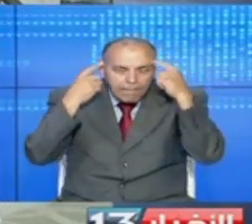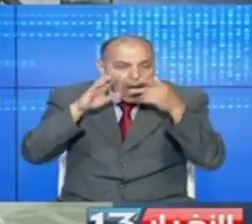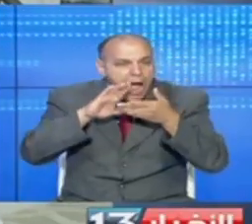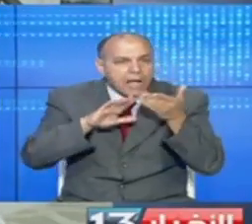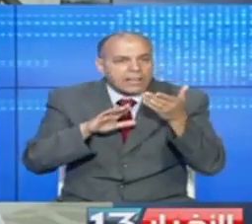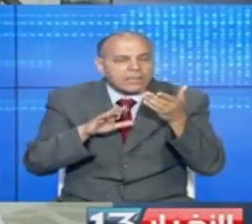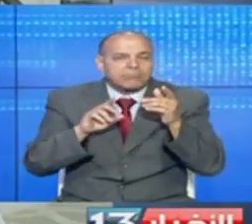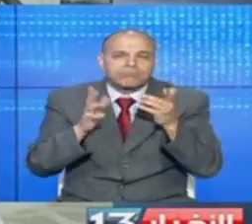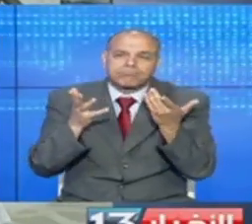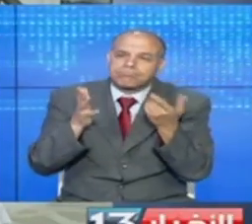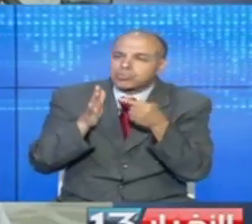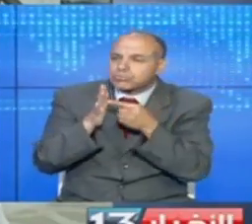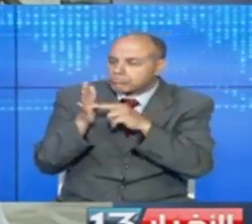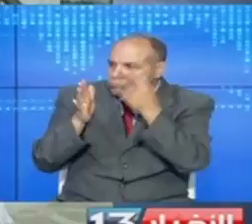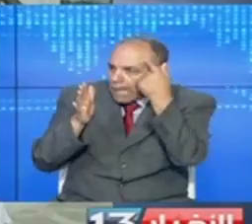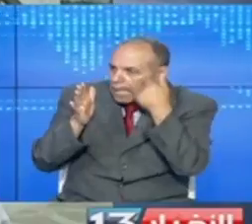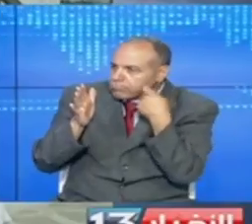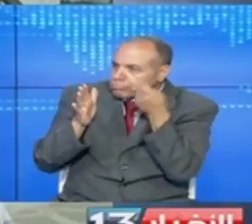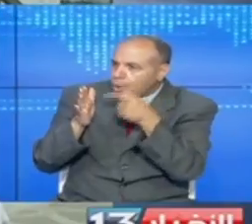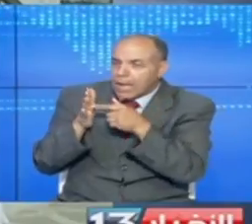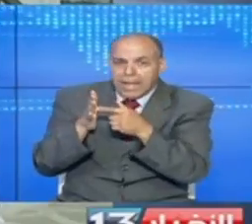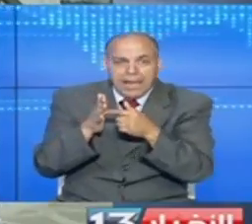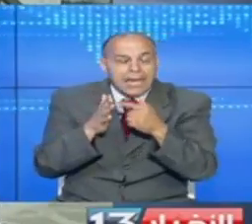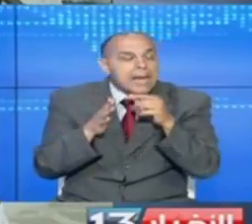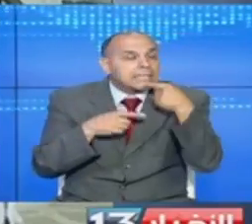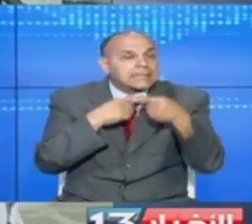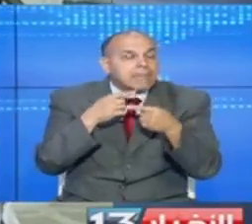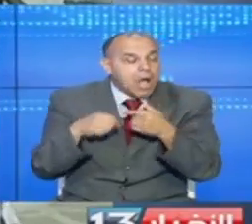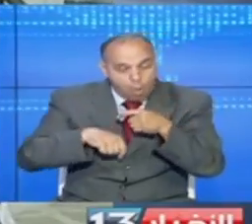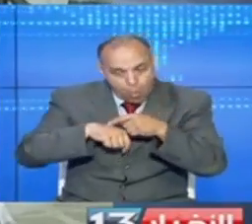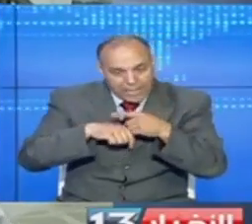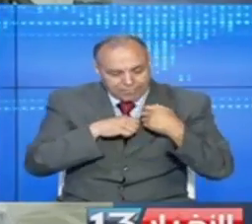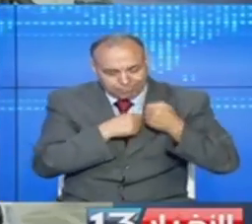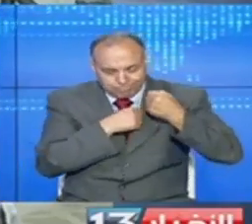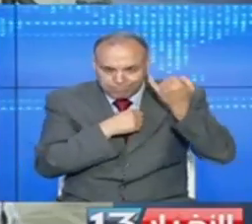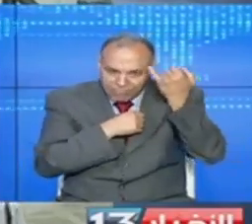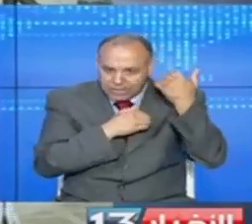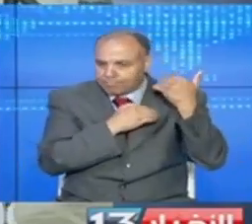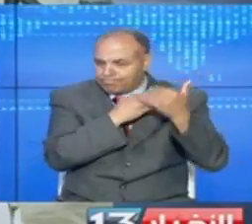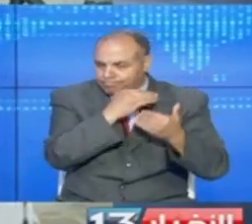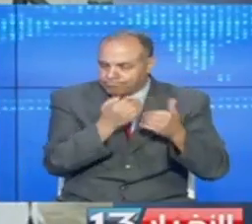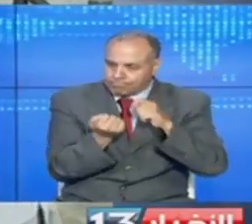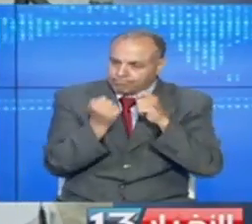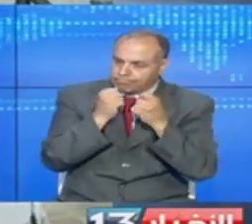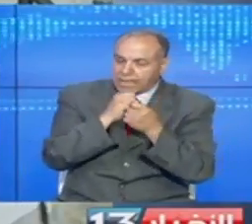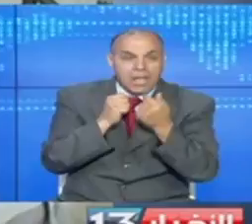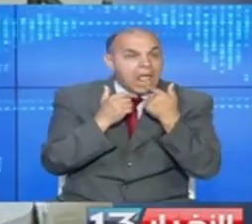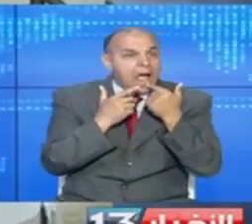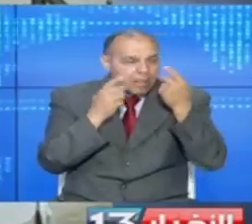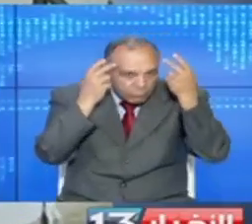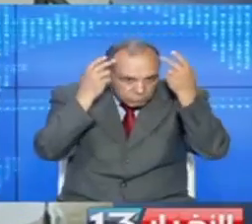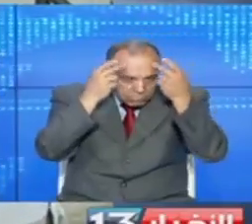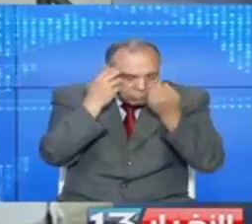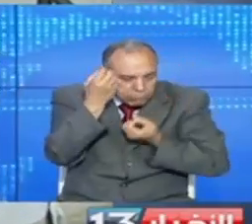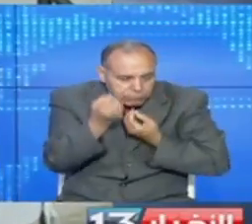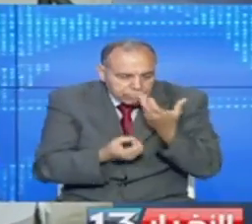بشيء معين أو بأسلوب معين، لكن دائما وأبدا الظروف تحتم عليه أنه يمشي الحاجة تمكنه باش